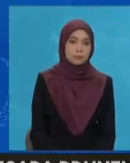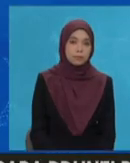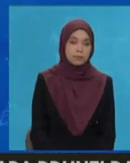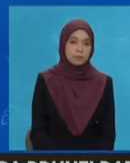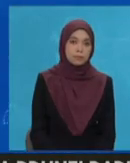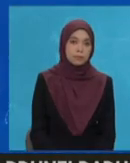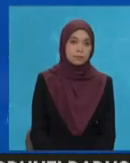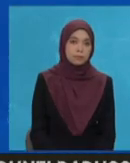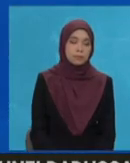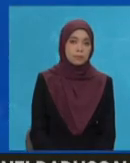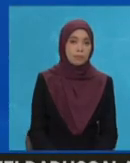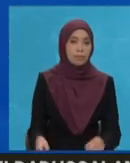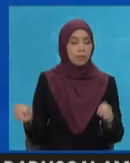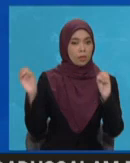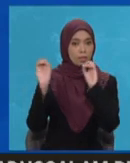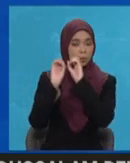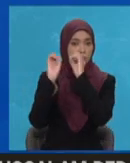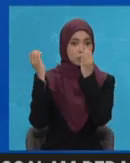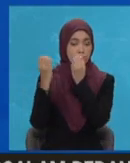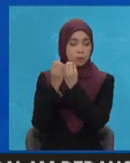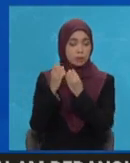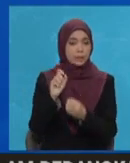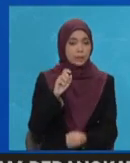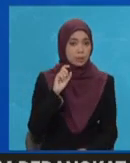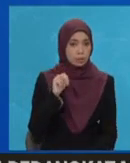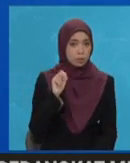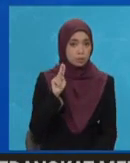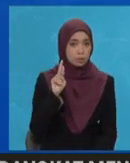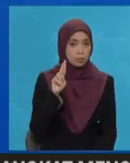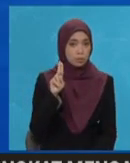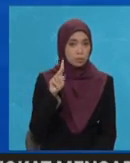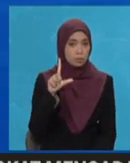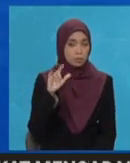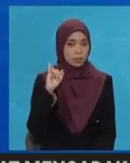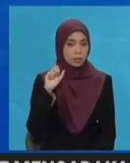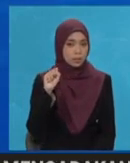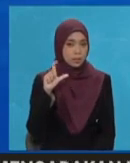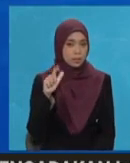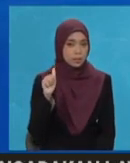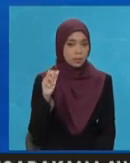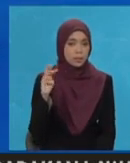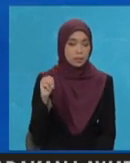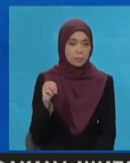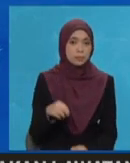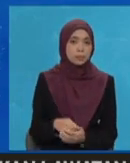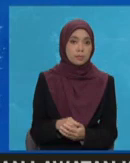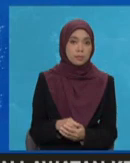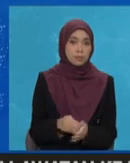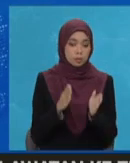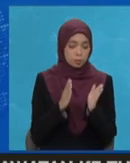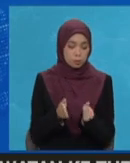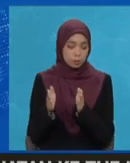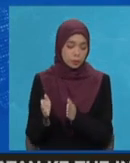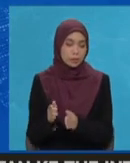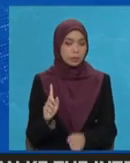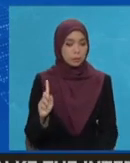sementara itu persatuan Nurul Islam juga mengadakan majelis khatam Alquran bagi ahli-ahlinya yang terdiri dari pada para mualaf